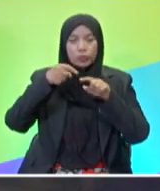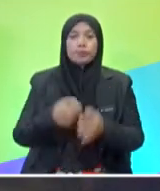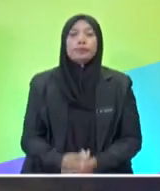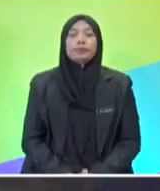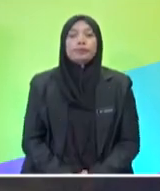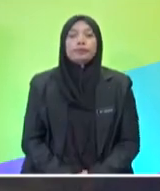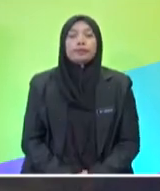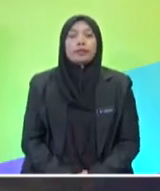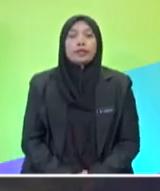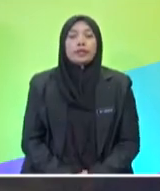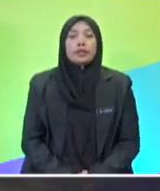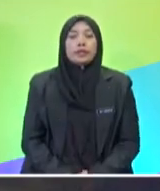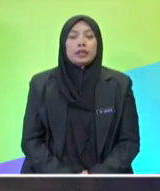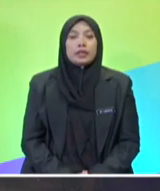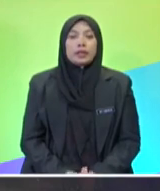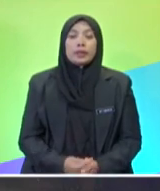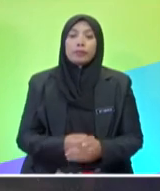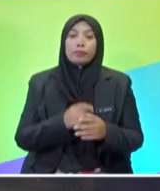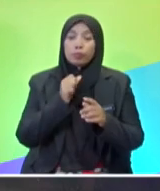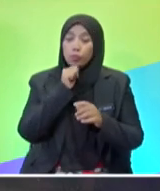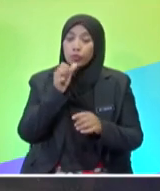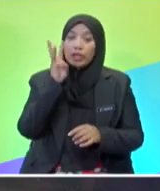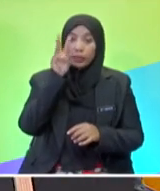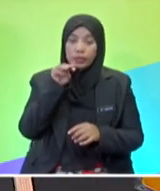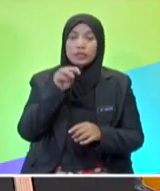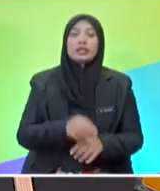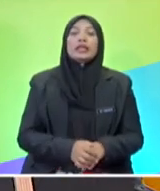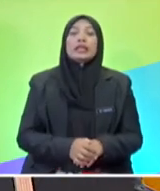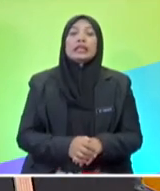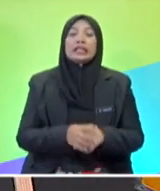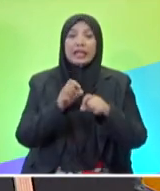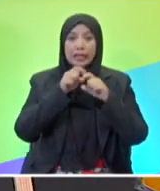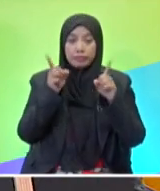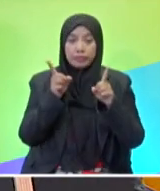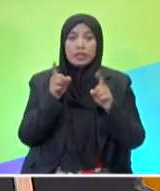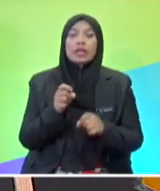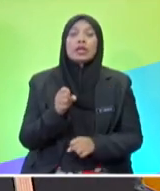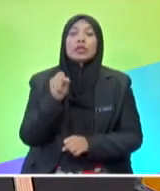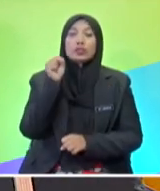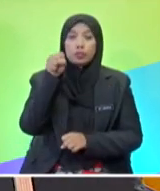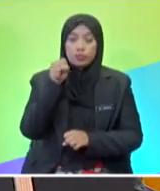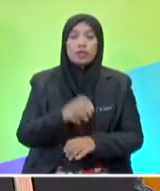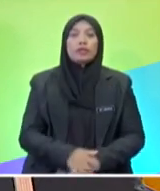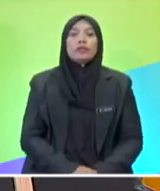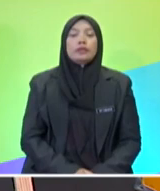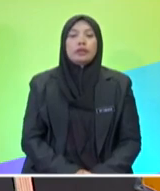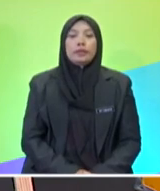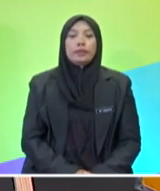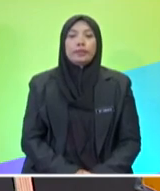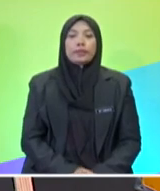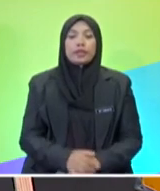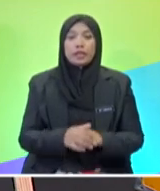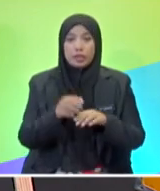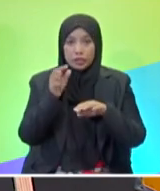Ketik kuku ni bukan wajib tapi dia sunat untuk lakukan setiap hari Jumaat. Nampak kuku panjang, ketik